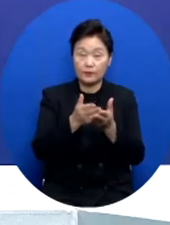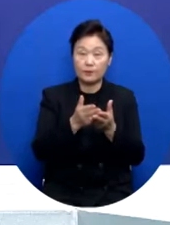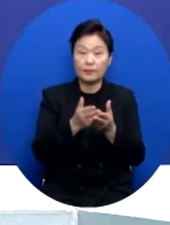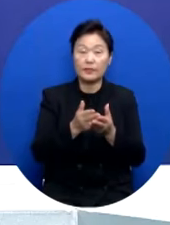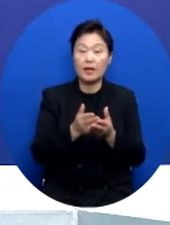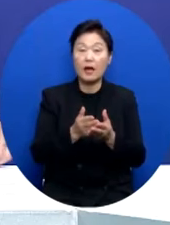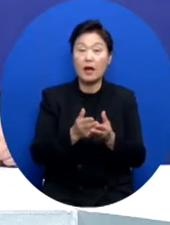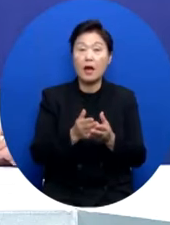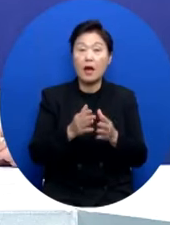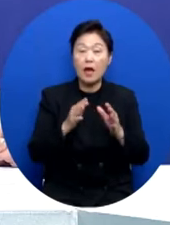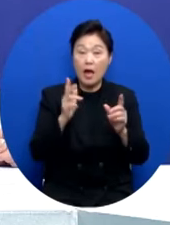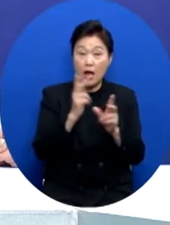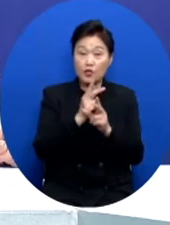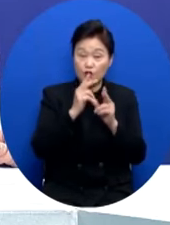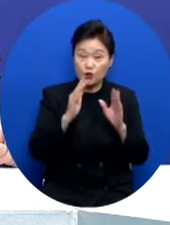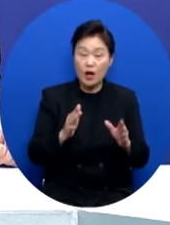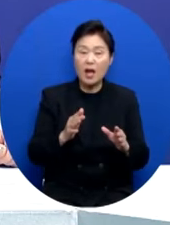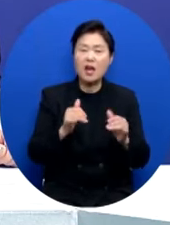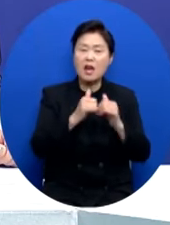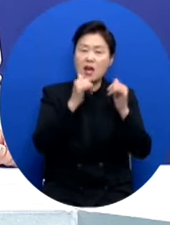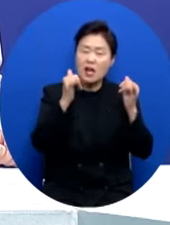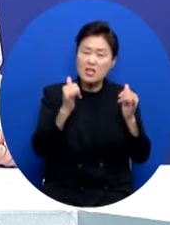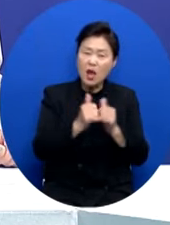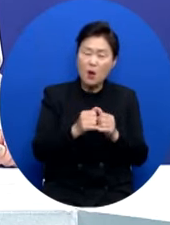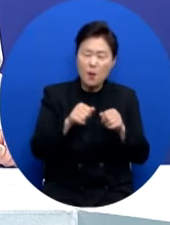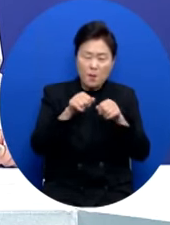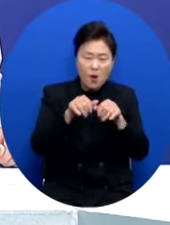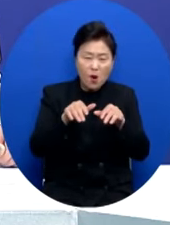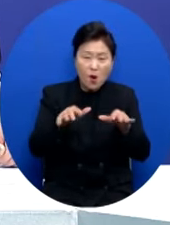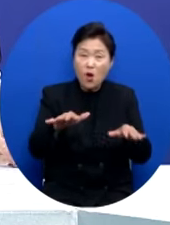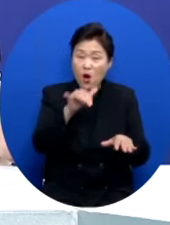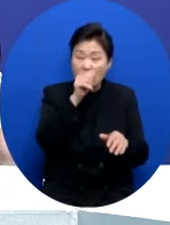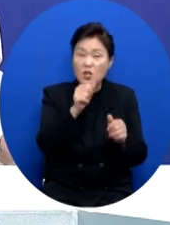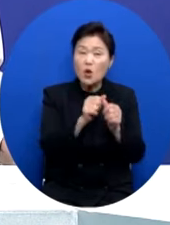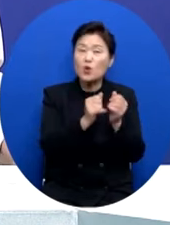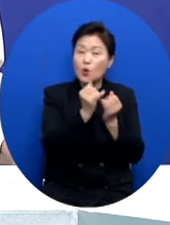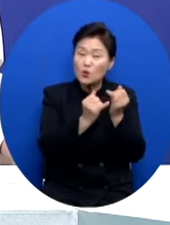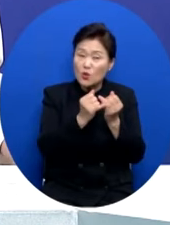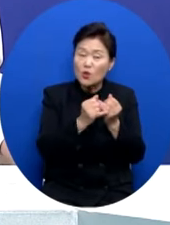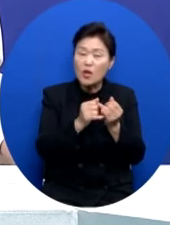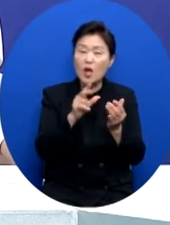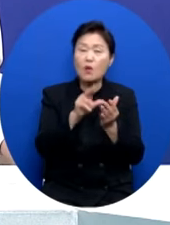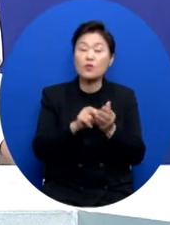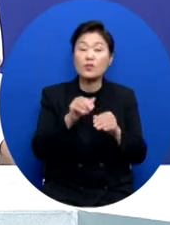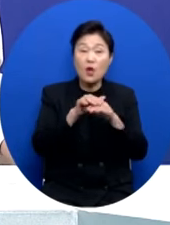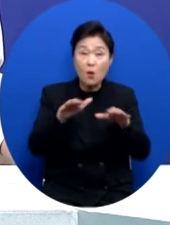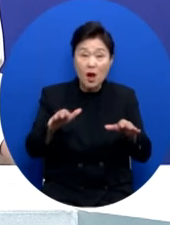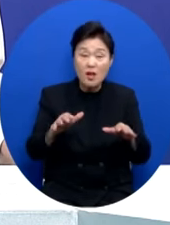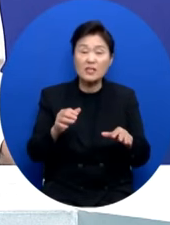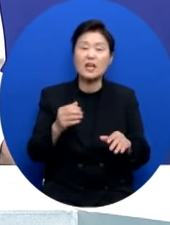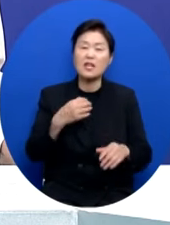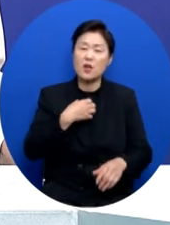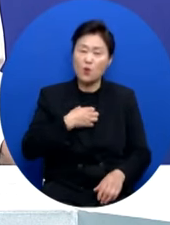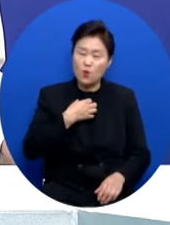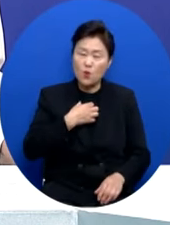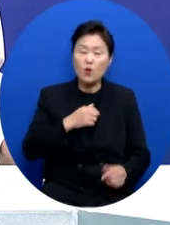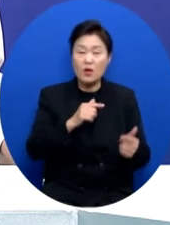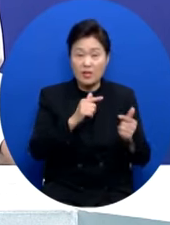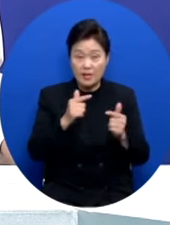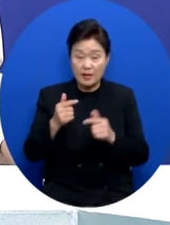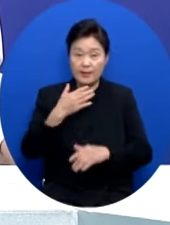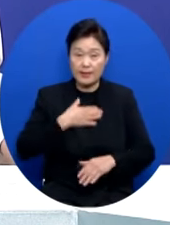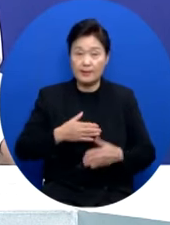CS 뉴스는 이번 한 주 동안 우리 사회에 더욱 거세게 퍼지고 있는 동성애 확산 움직임의 현 주소와 우려점 집중적으로